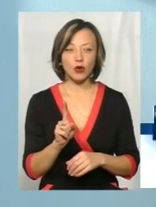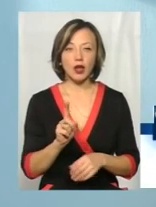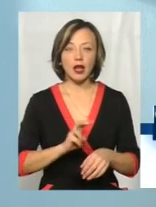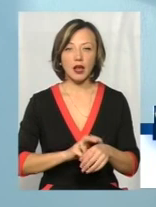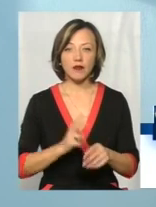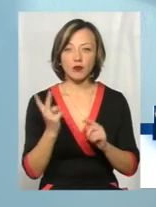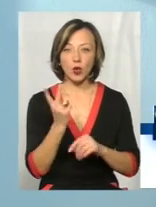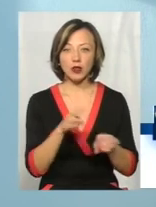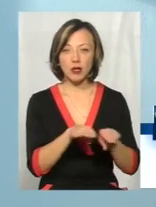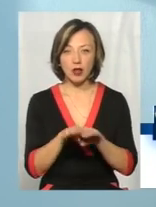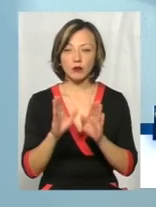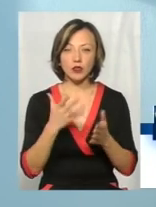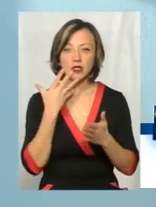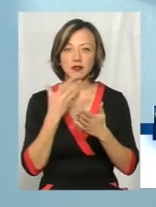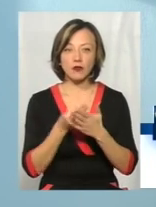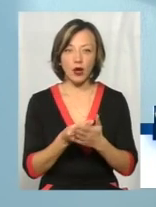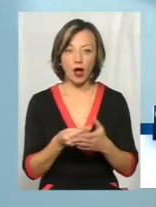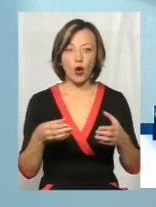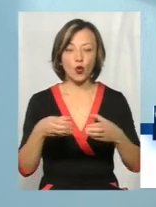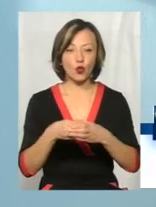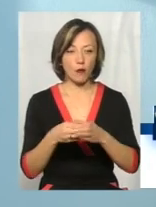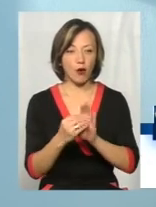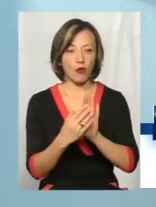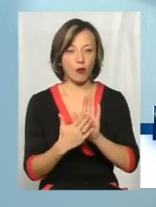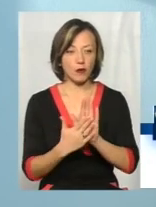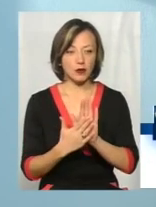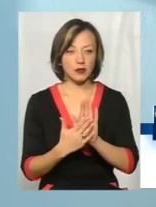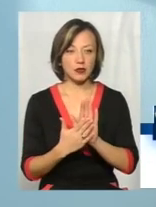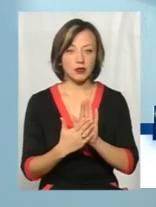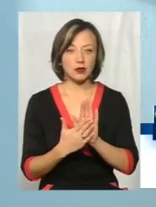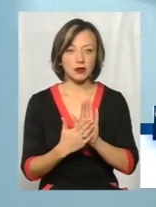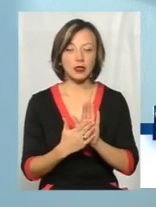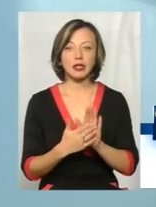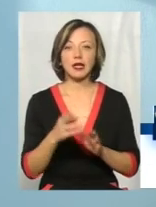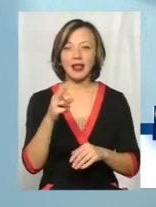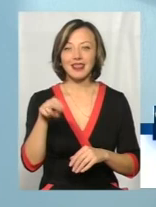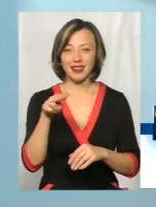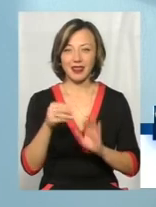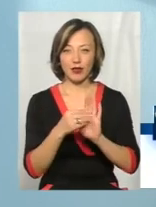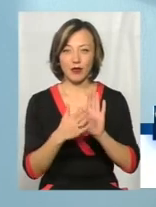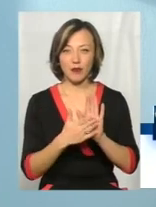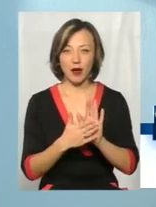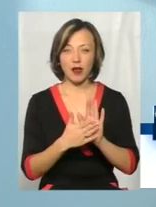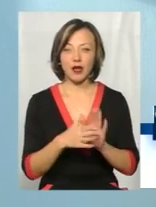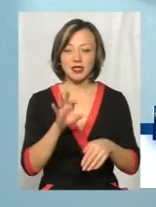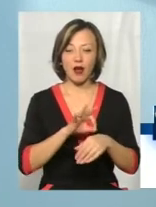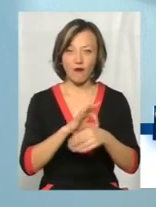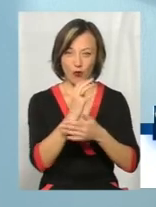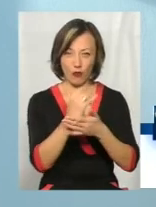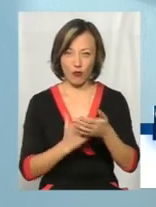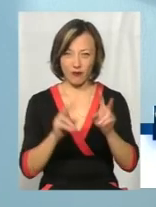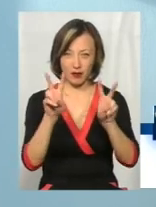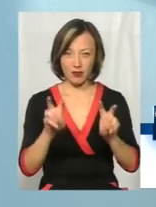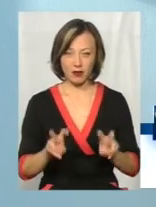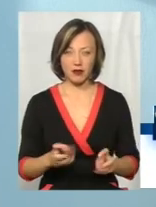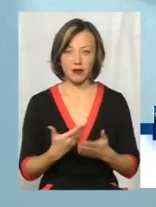лікарів вторинної ланки також буде своя диспансерна група. Що таке диспансерна група? Диспансерна група – це певний перелік захворювань, наприклад,